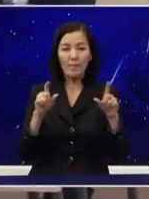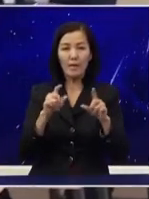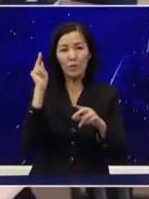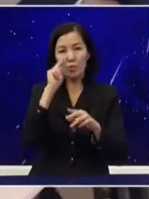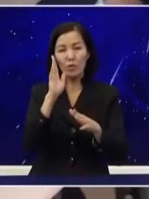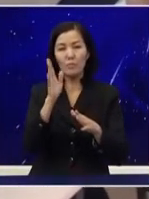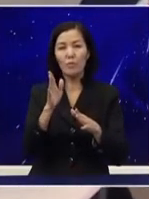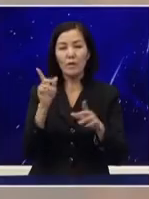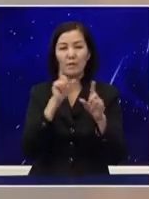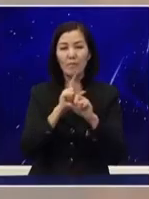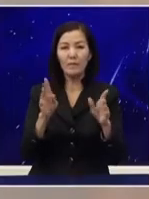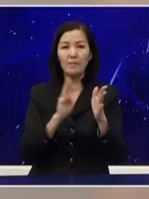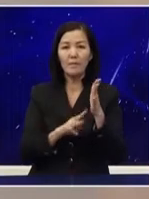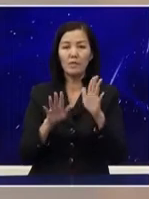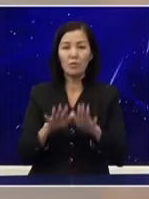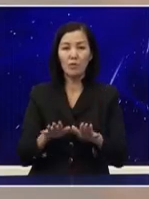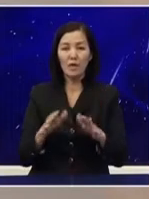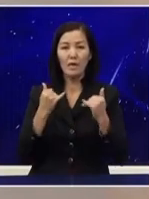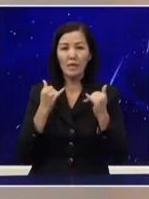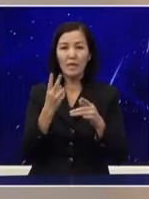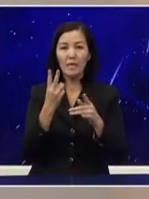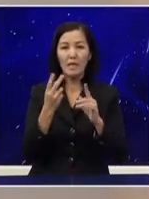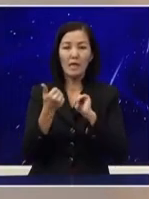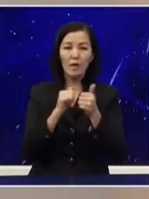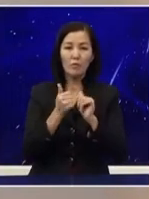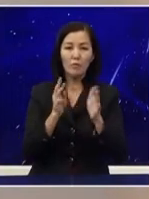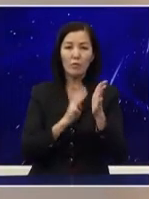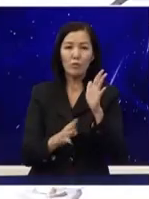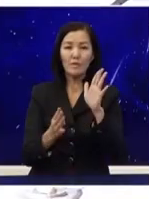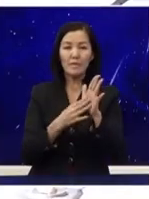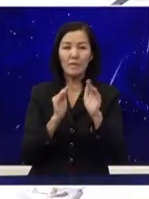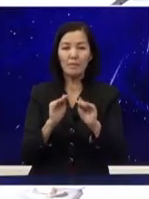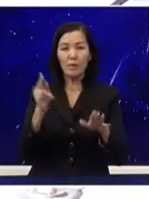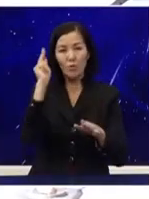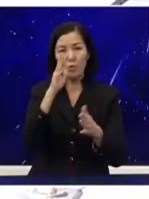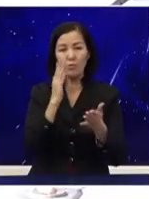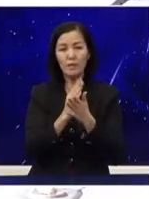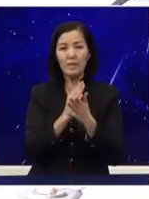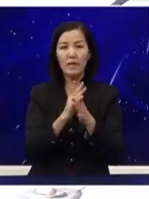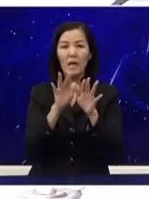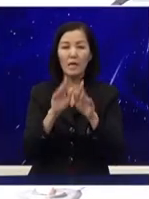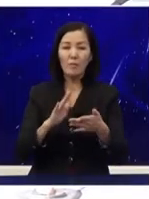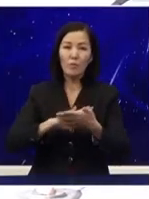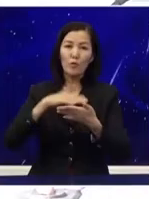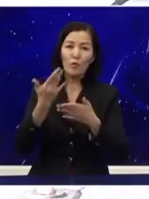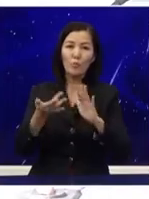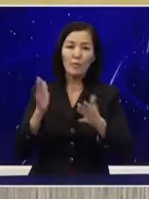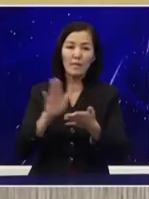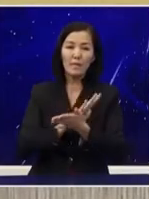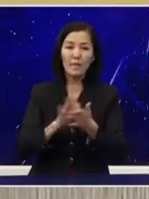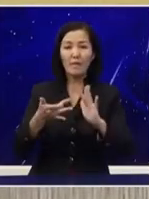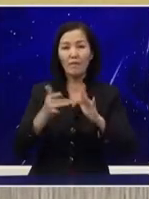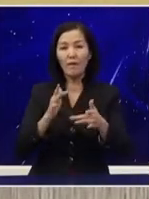алады. Мектеп 80 орынға лайықталған, екі ауысыммен 98 бала оқып жатыр. Компьютер, ноутбук тегін вай-фай желісіне